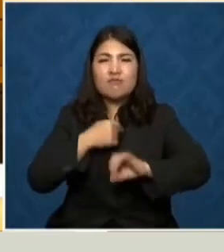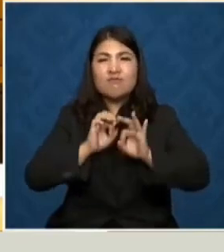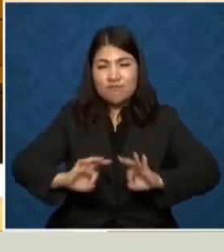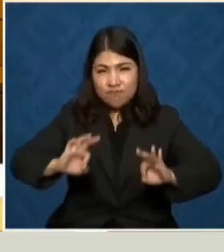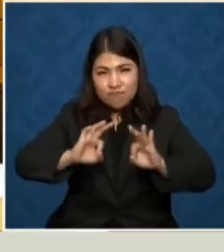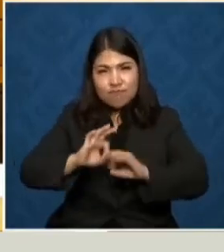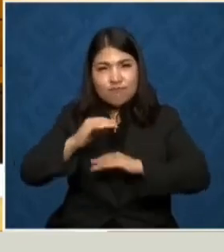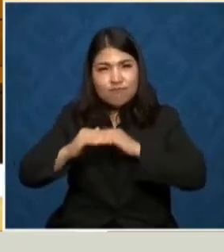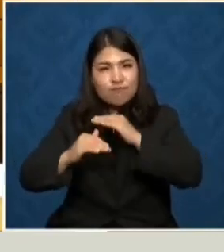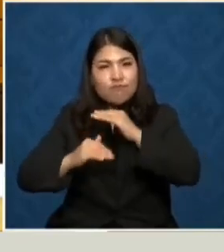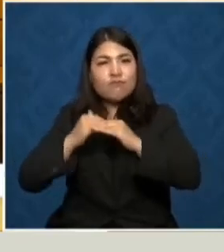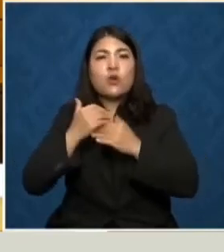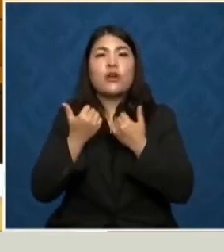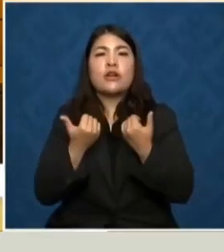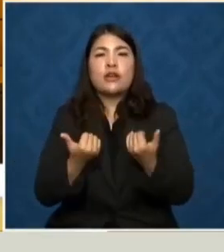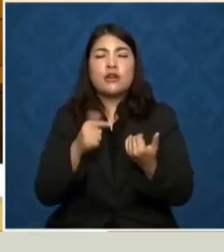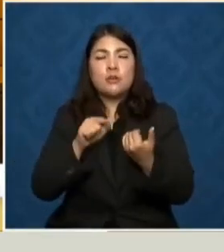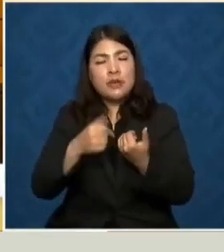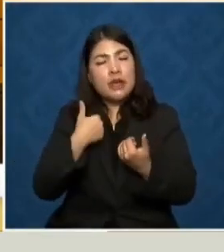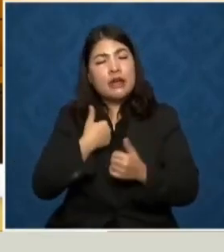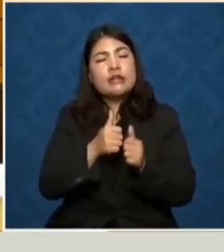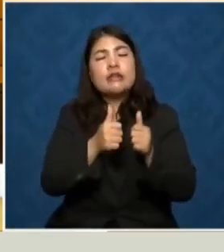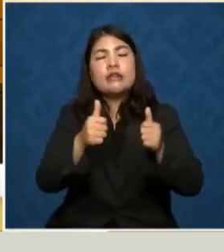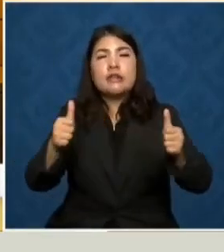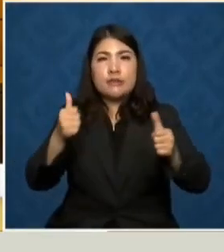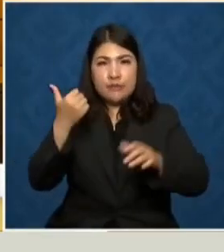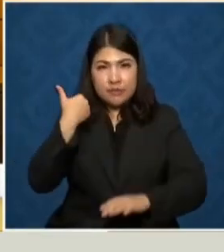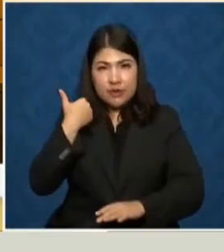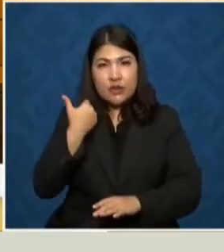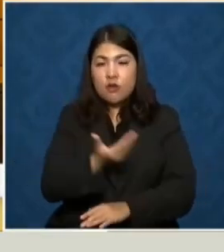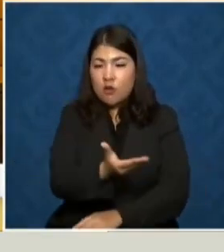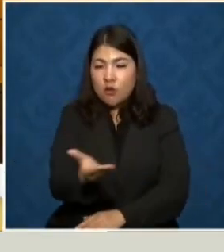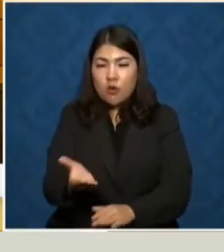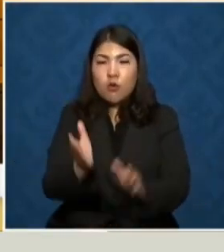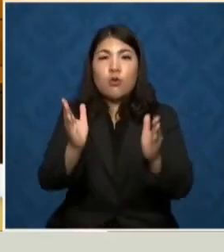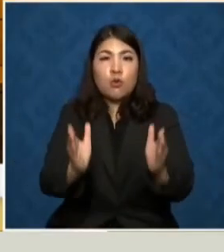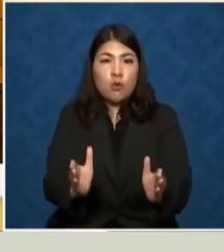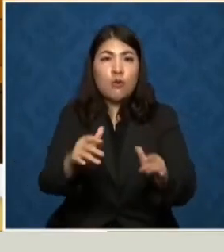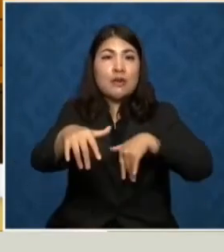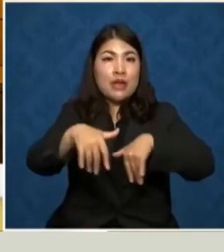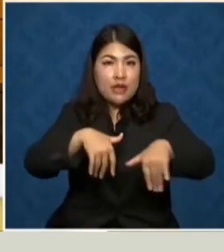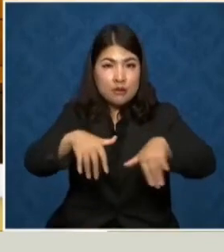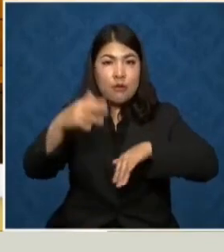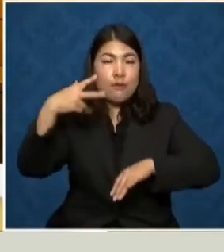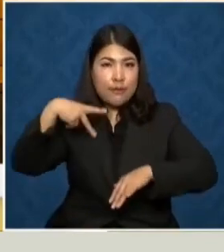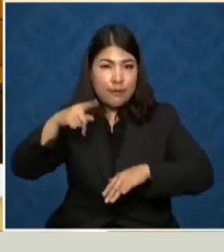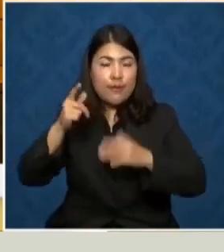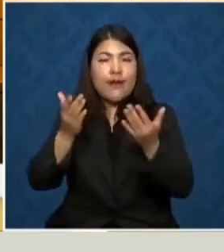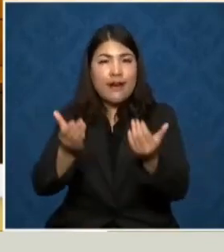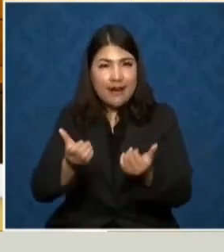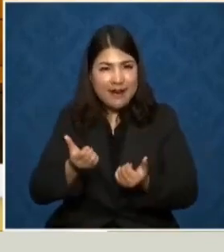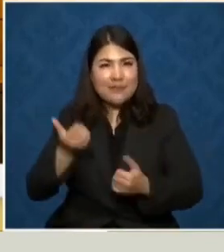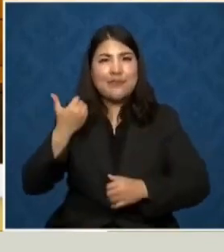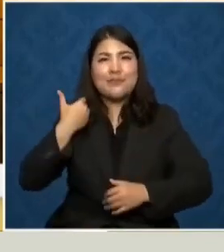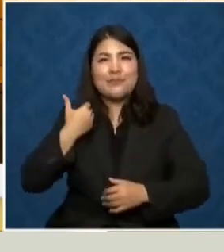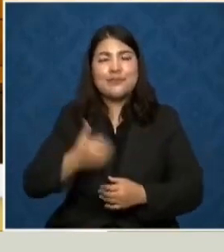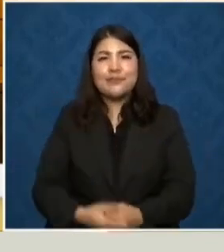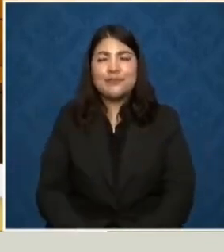เรื่องนี้ก็เป็นไปในทางที่ดีนะครับแล้วก็พี่น้องประชาชนก็ได้รับประโยชน์สูงสุดนะ